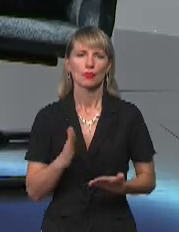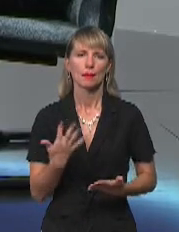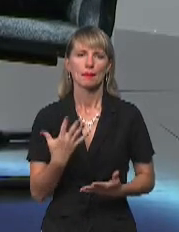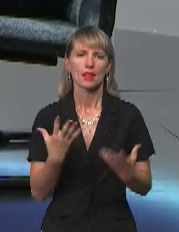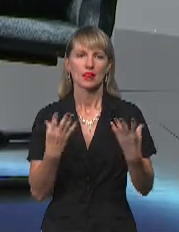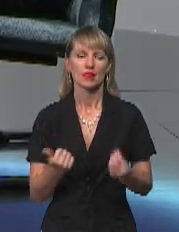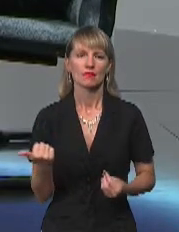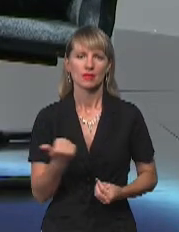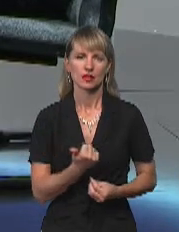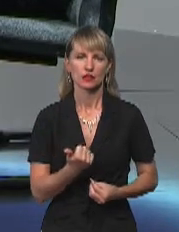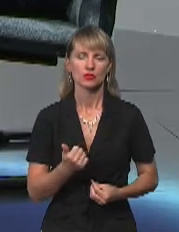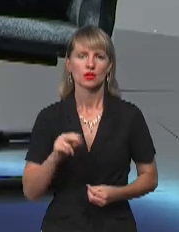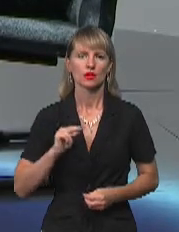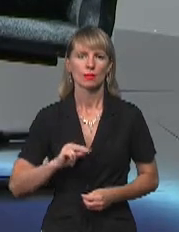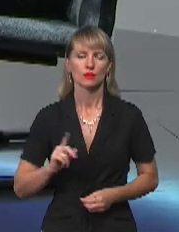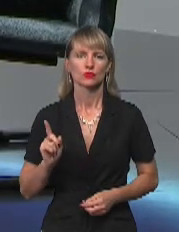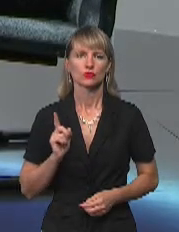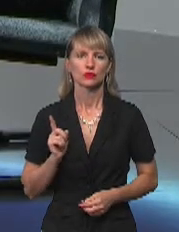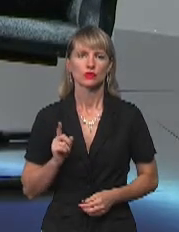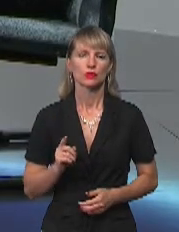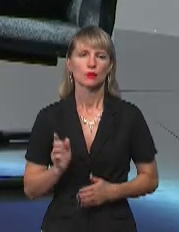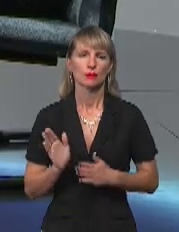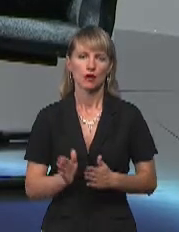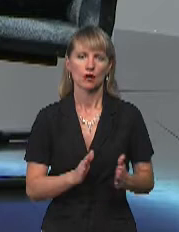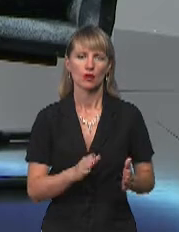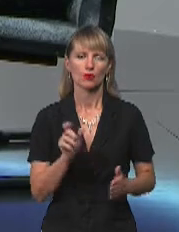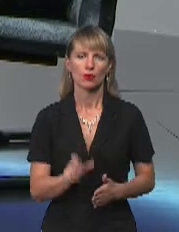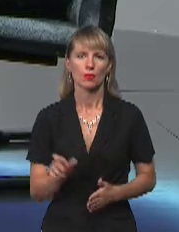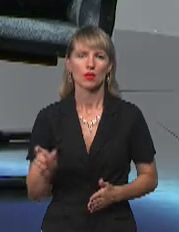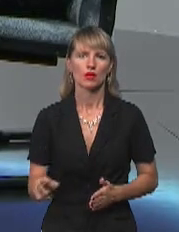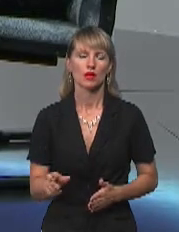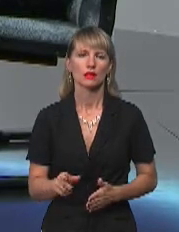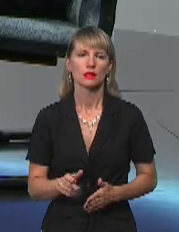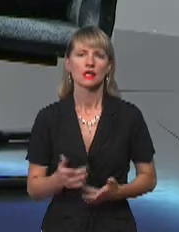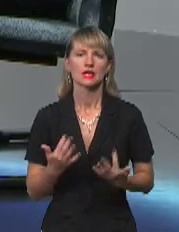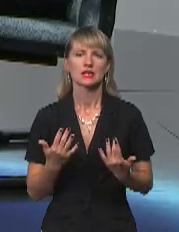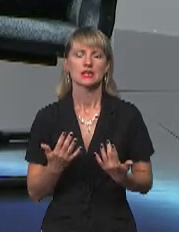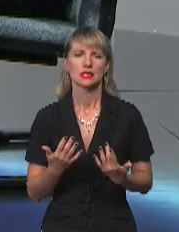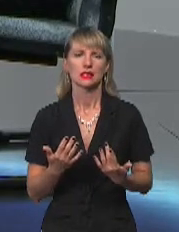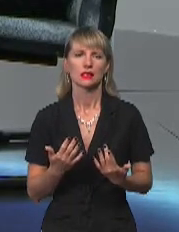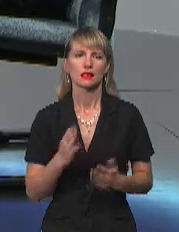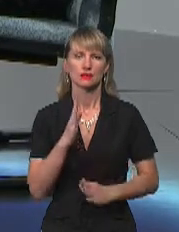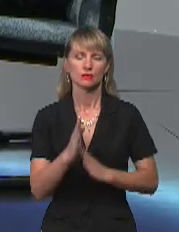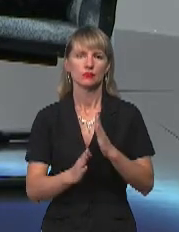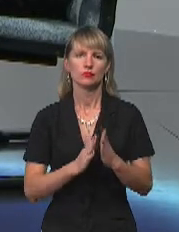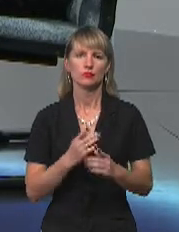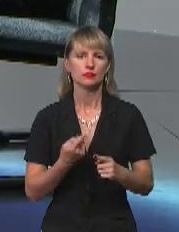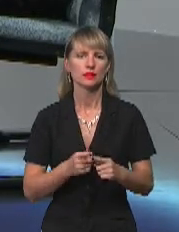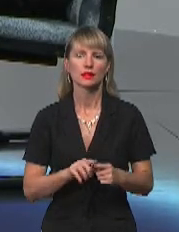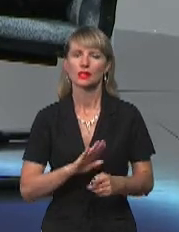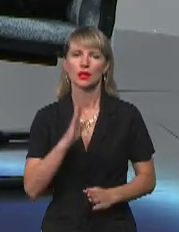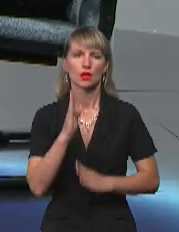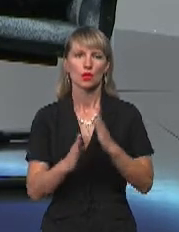днів на тиждень нести службу з охорони громадського порядку. А скільки з них виходять на добову зміну, якщо можна так назватися? Це не добова